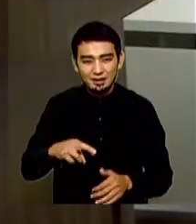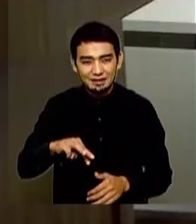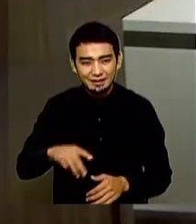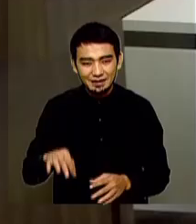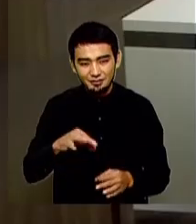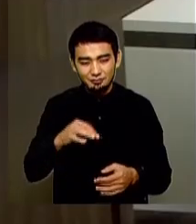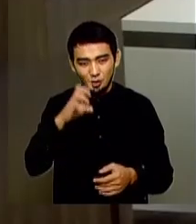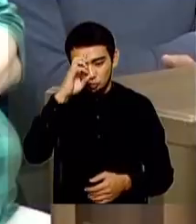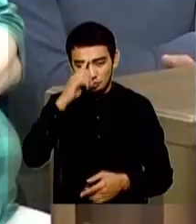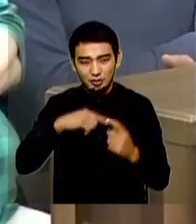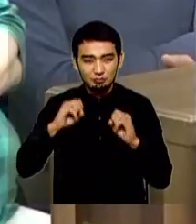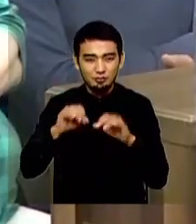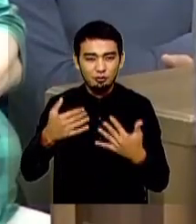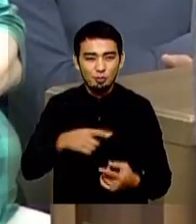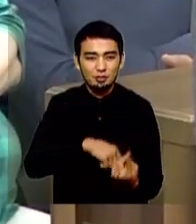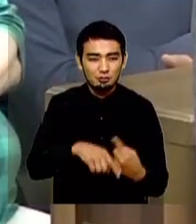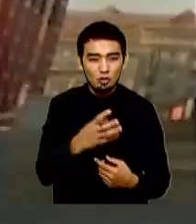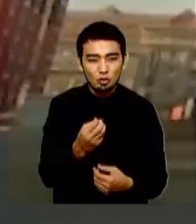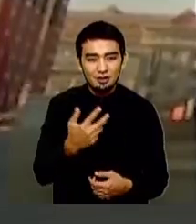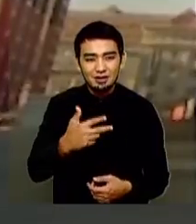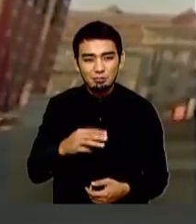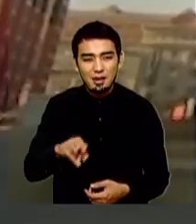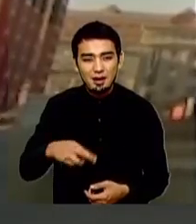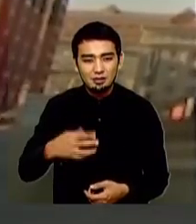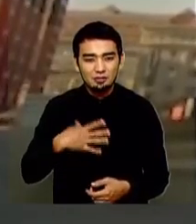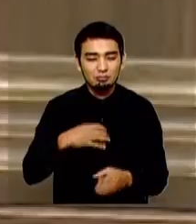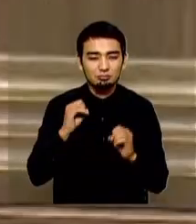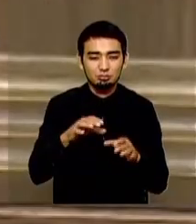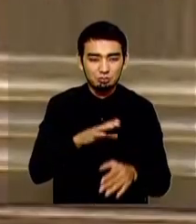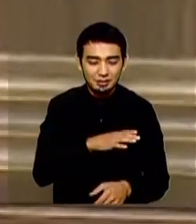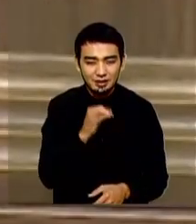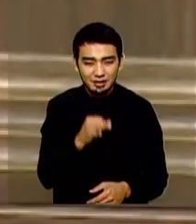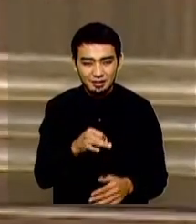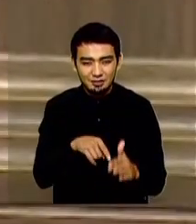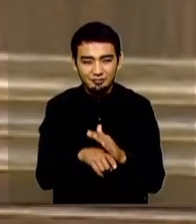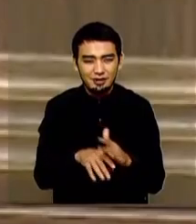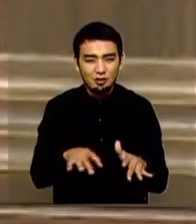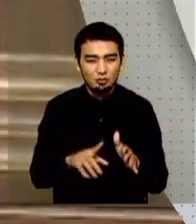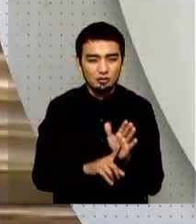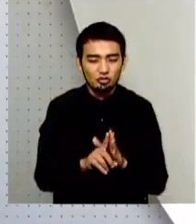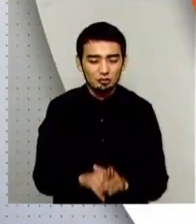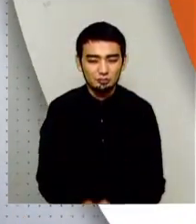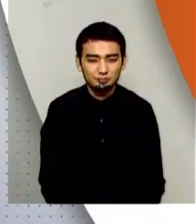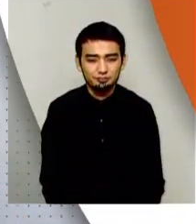Какому ведомству бизнесмен перечислил еще 30 миллиардов? На какой стадии это громкое дело?